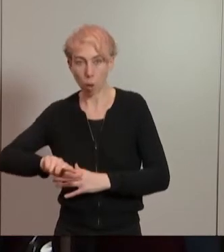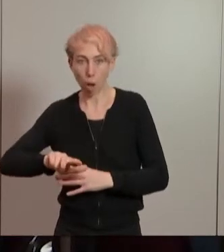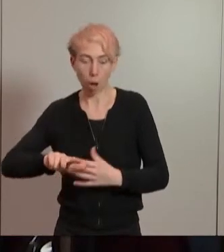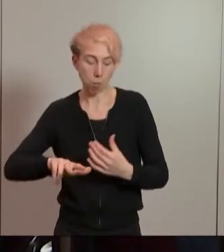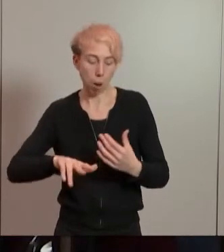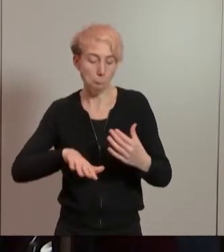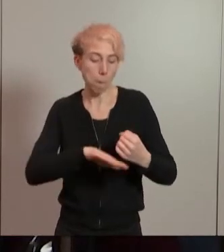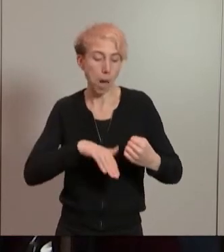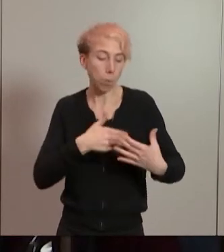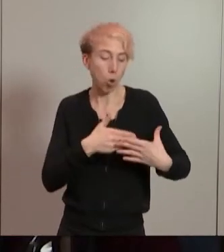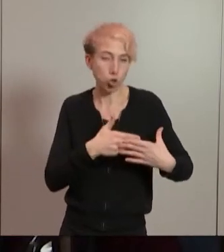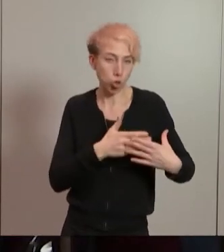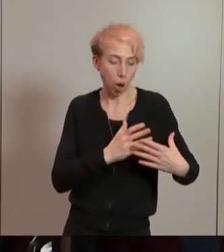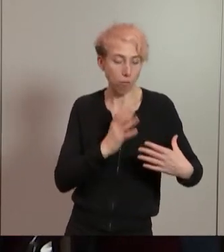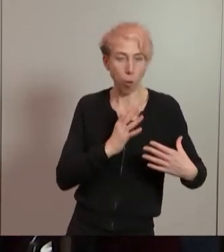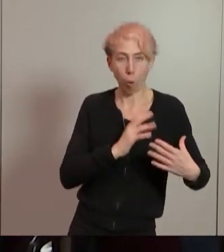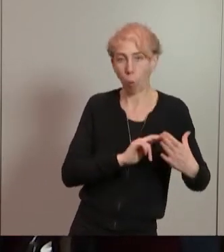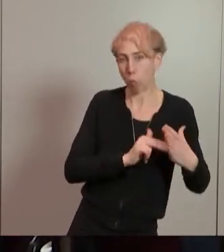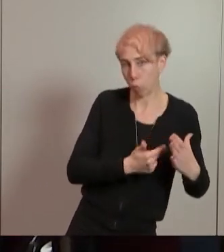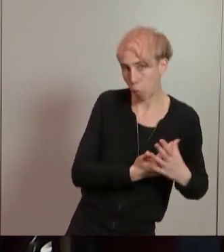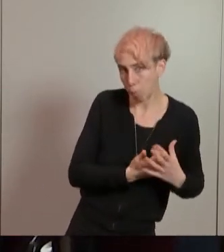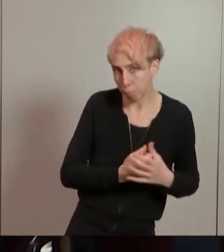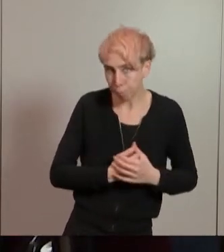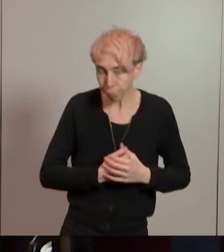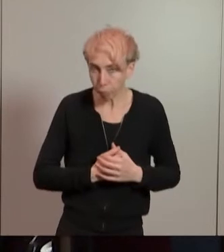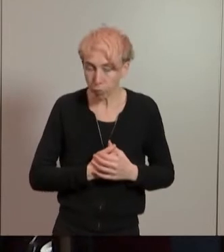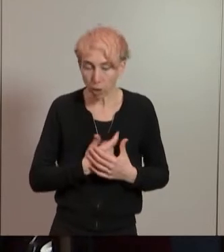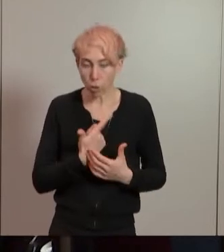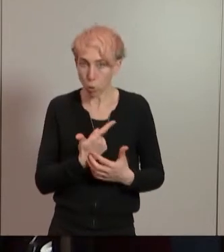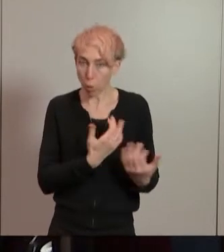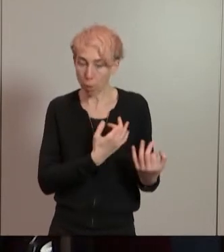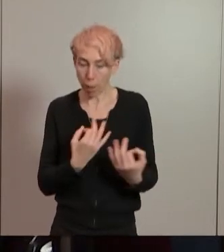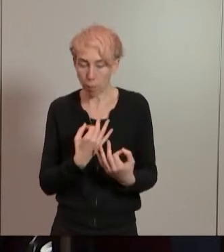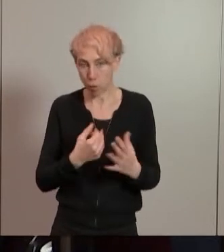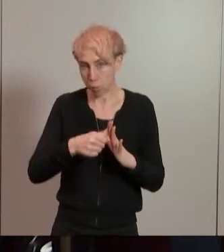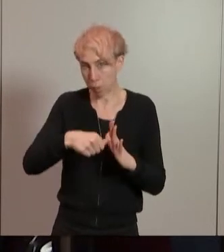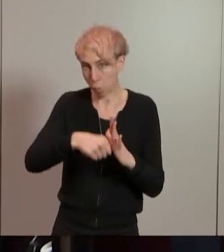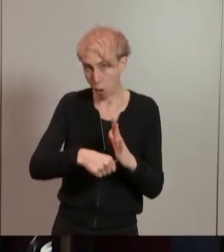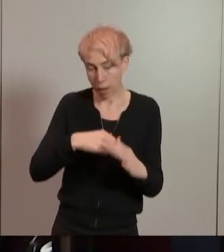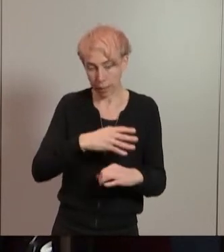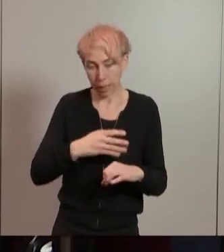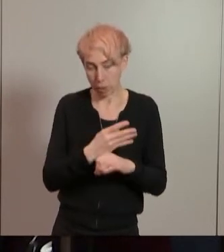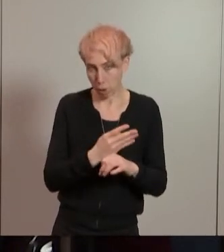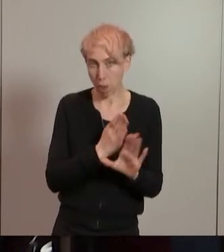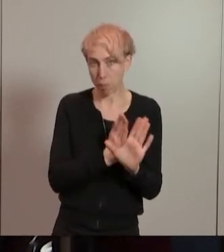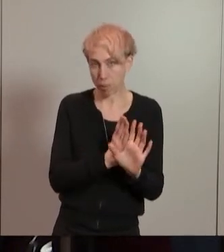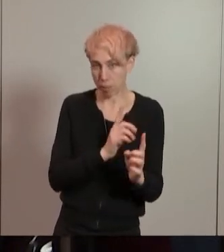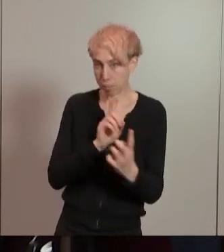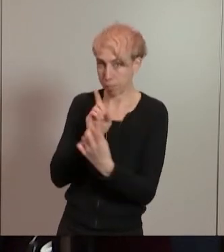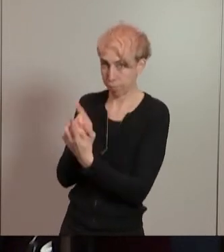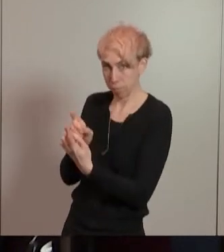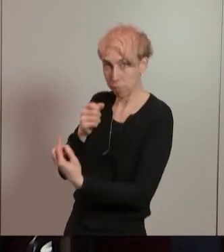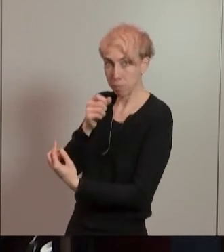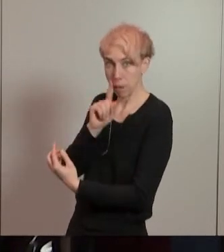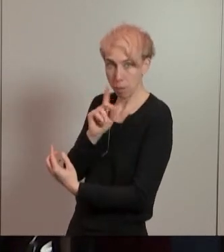proches de la précédente. Donc la mise en place de 2 permanences mensuelles de 4 heures de consultation psychologique en direction des parents,